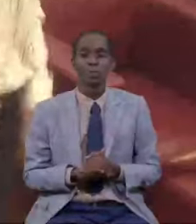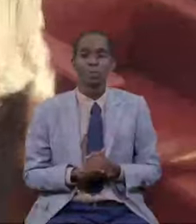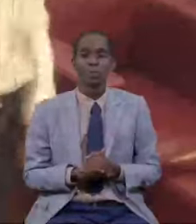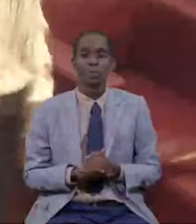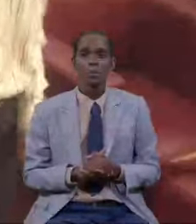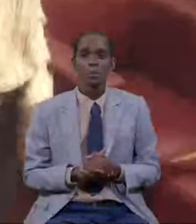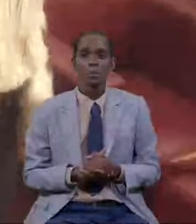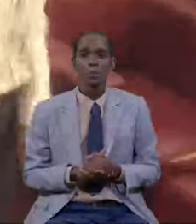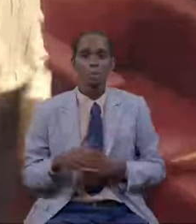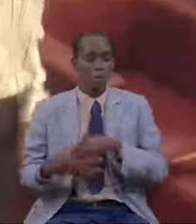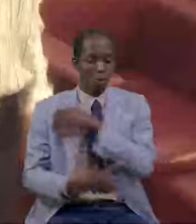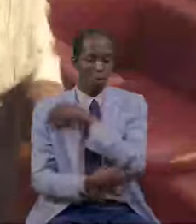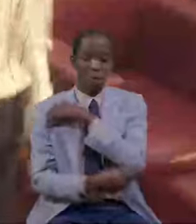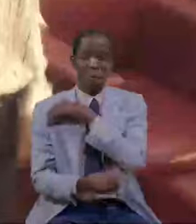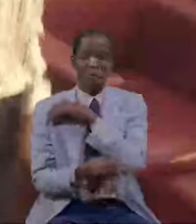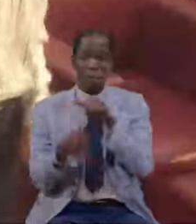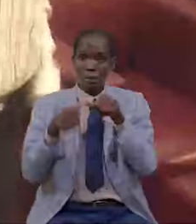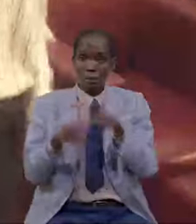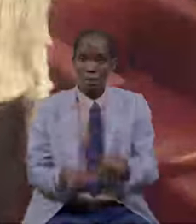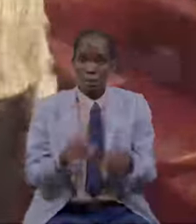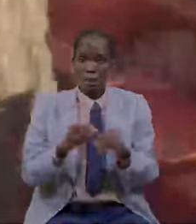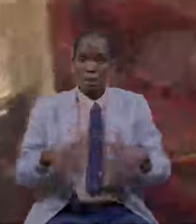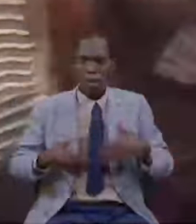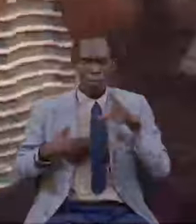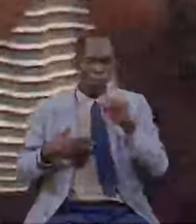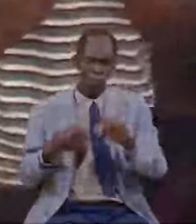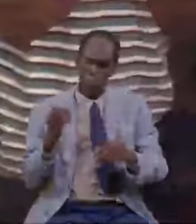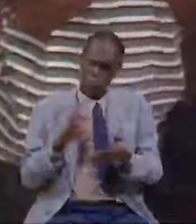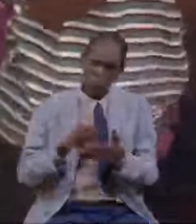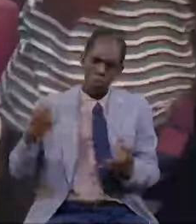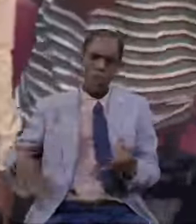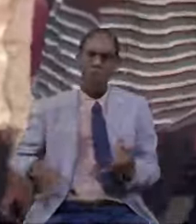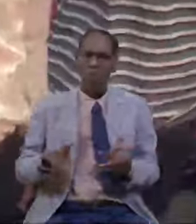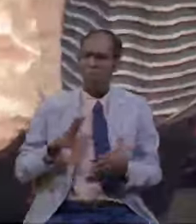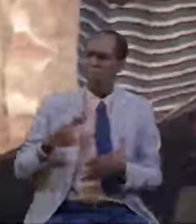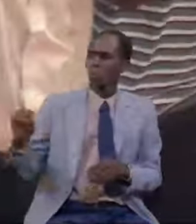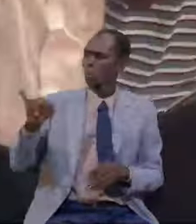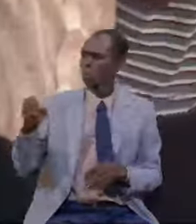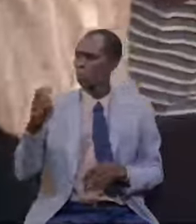La pauvreté hors de votre vie. Le chômage hors de votre vie.